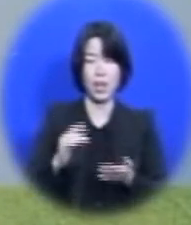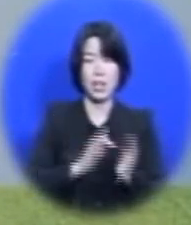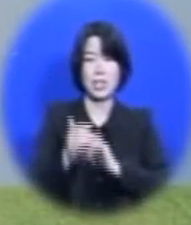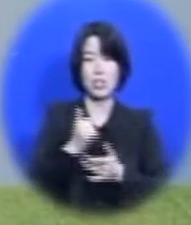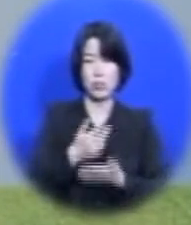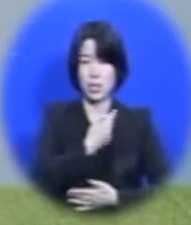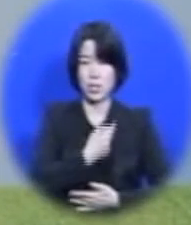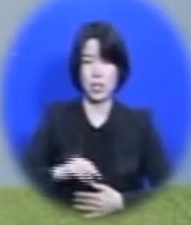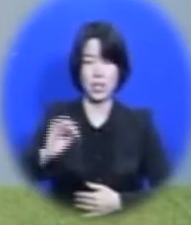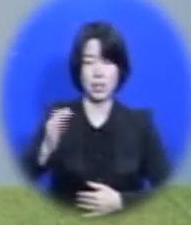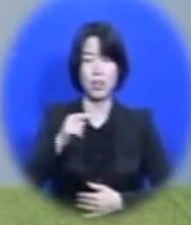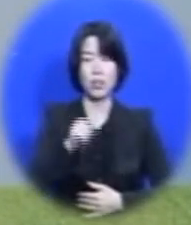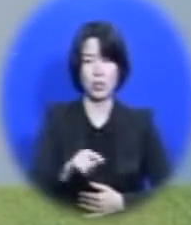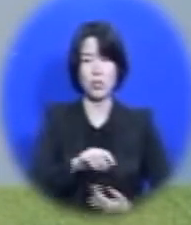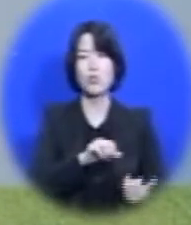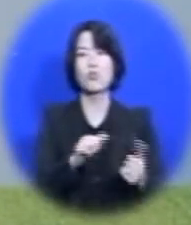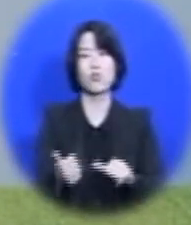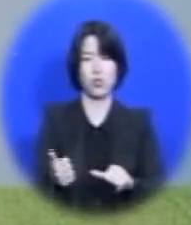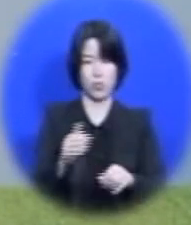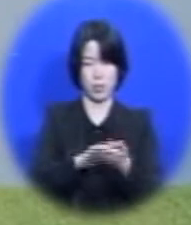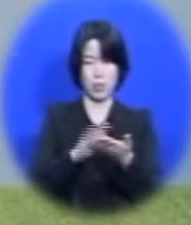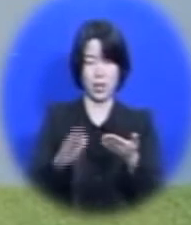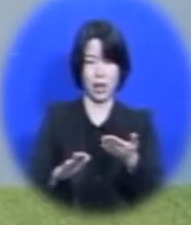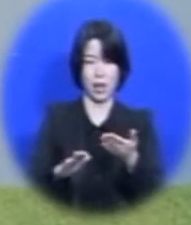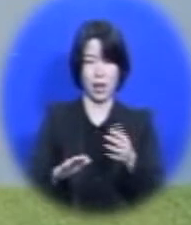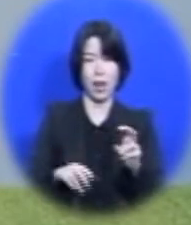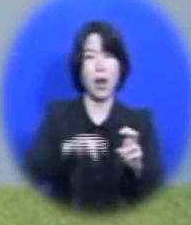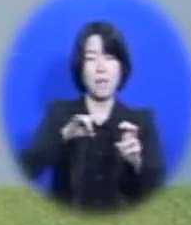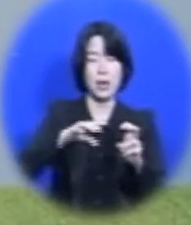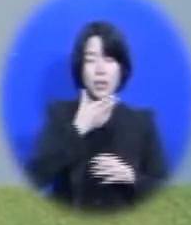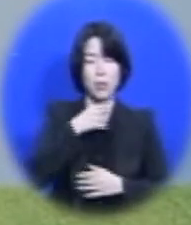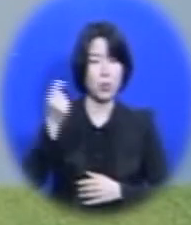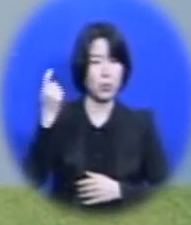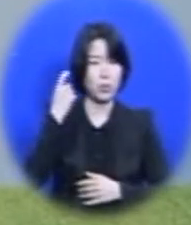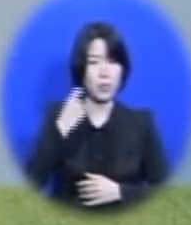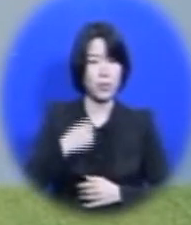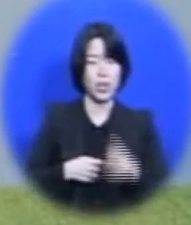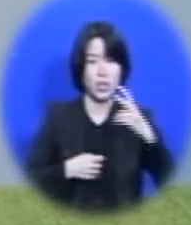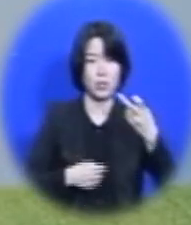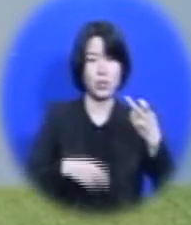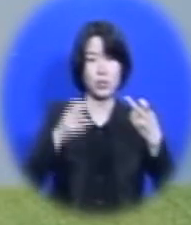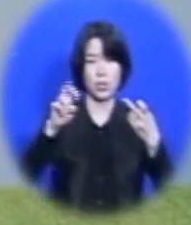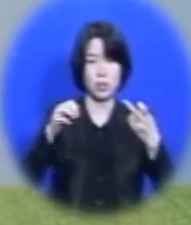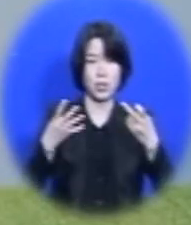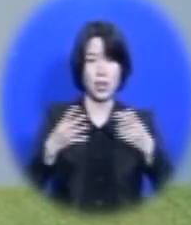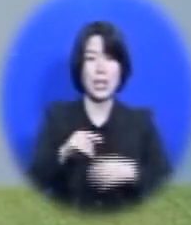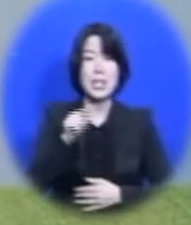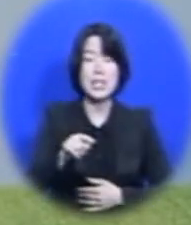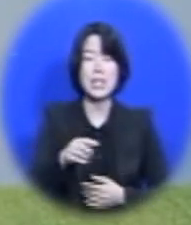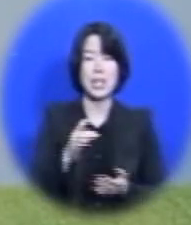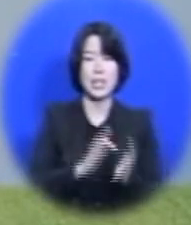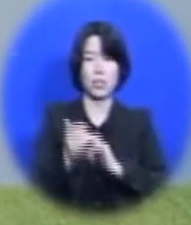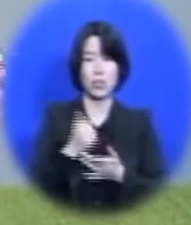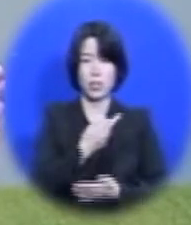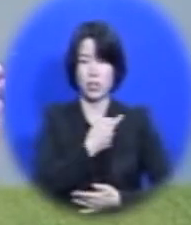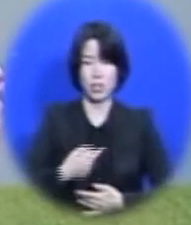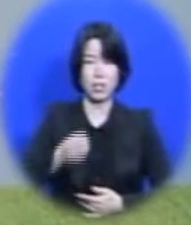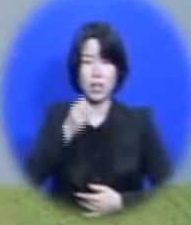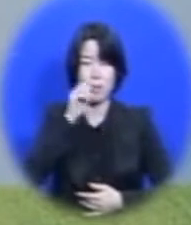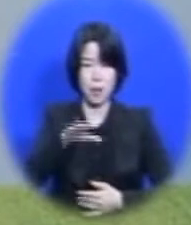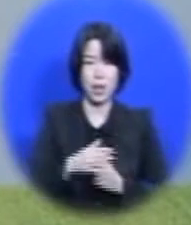길은 죽음입니다. 마태복음 16장 24절에 이에 예수께서 제자들에게 이르시되